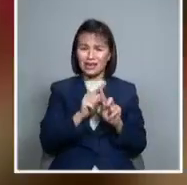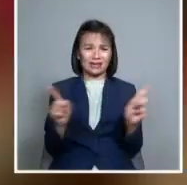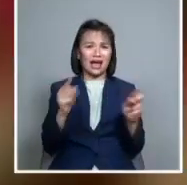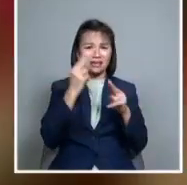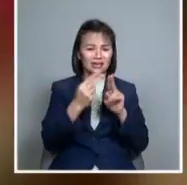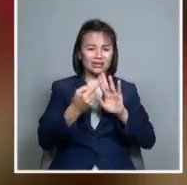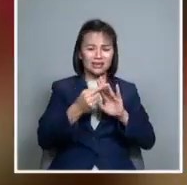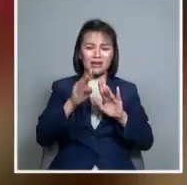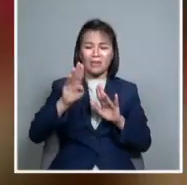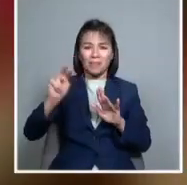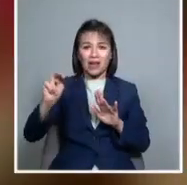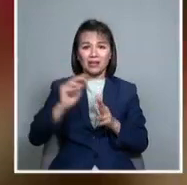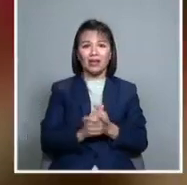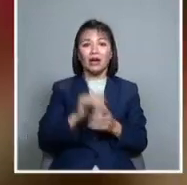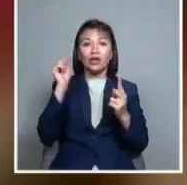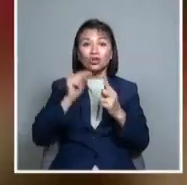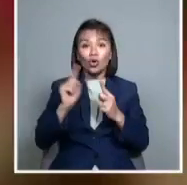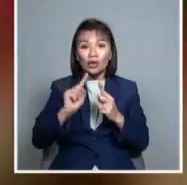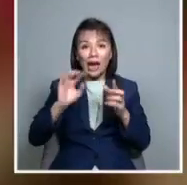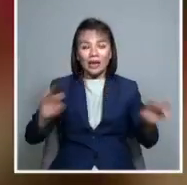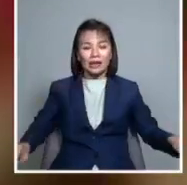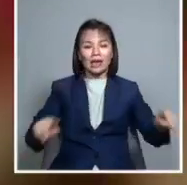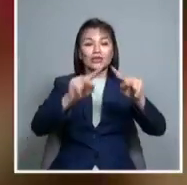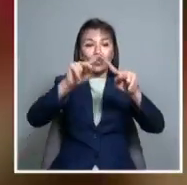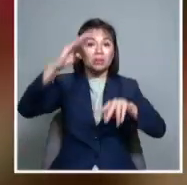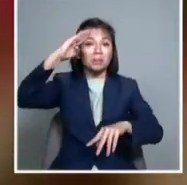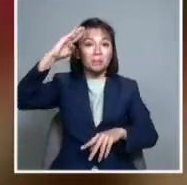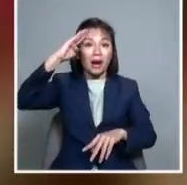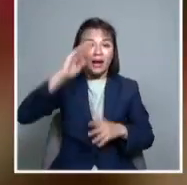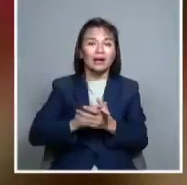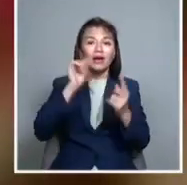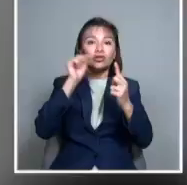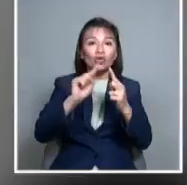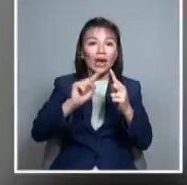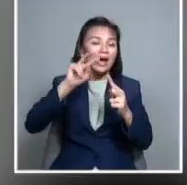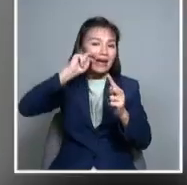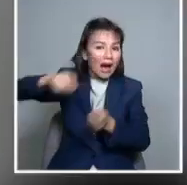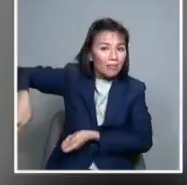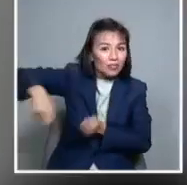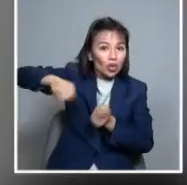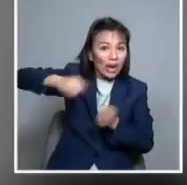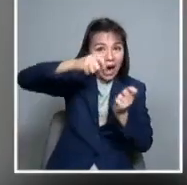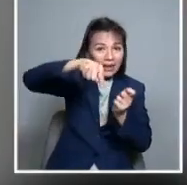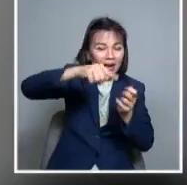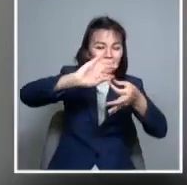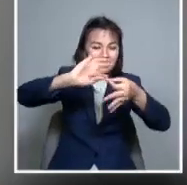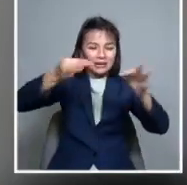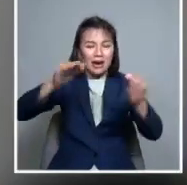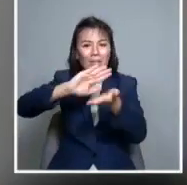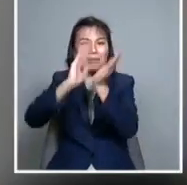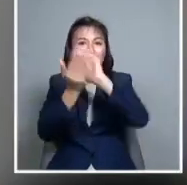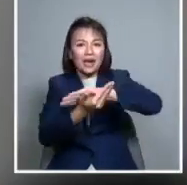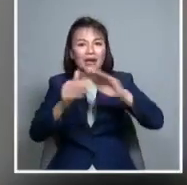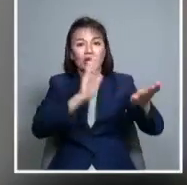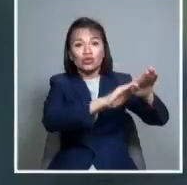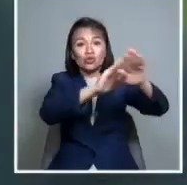ผมแล้วก็ Adapterที่จะตอบปุ๊บเนี่ยเขาจัดทำโดยกระทรวงกลาโหมนะครับโดยแปลงจากทำนองเพลงรําวงสงกรานต์มีเนื้อหาชวนให้ทุก